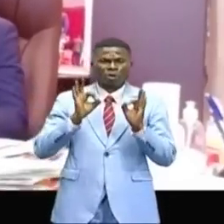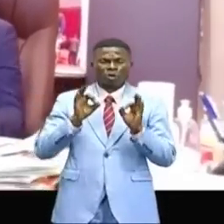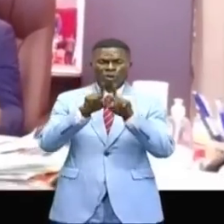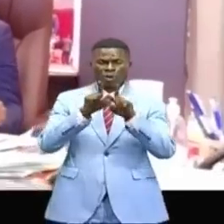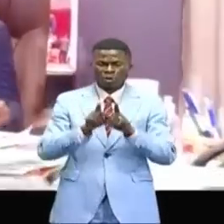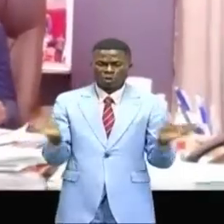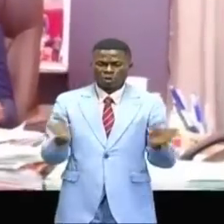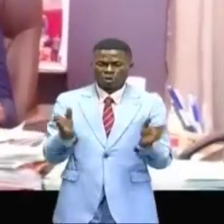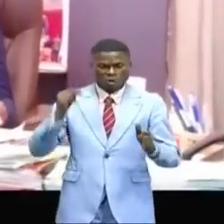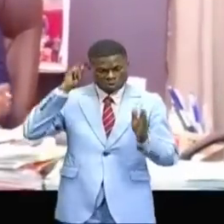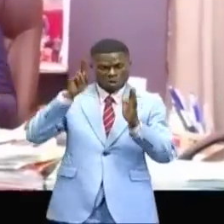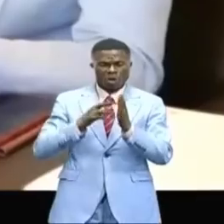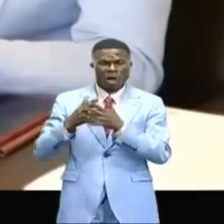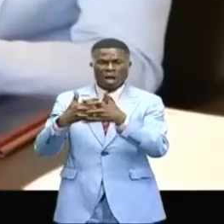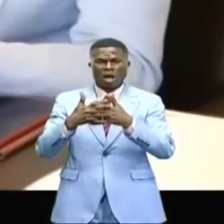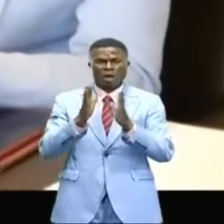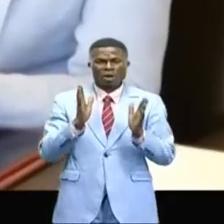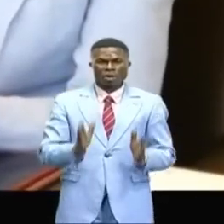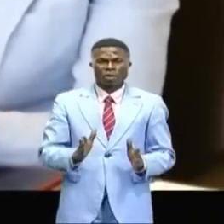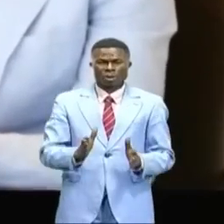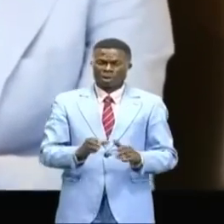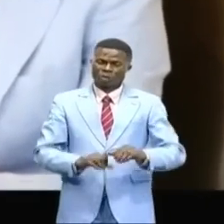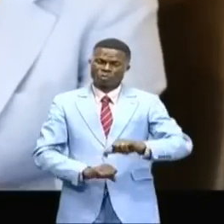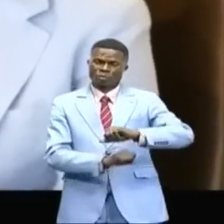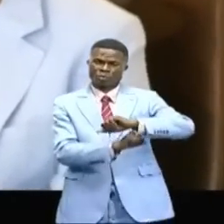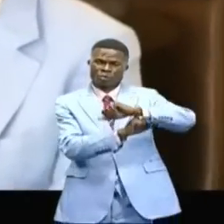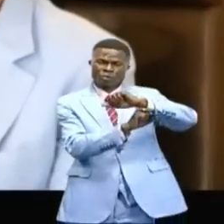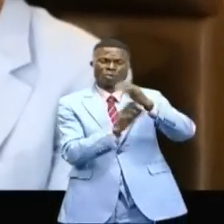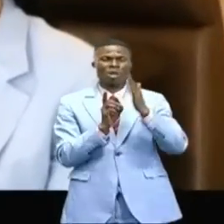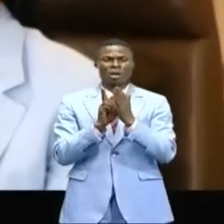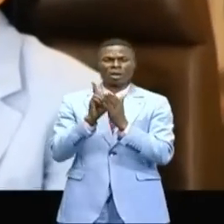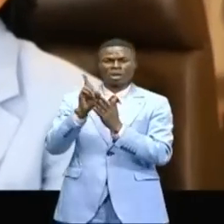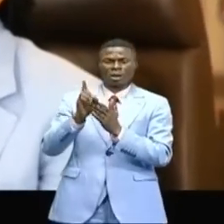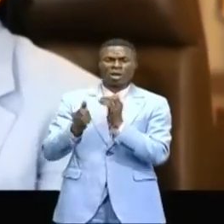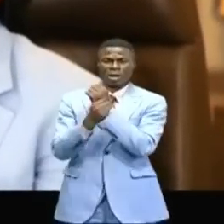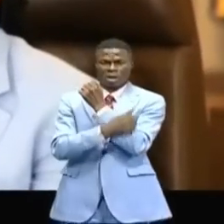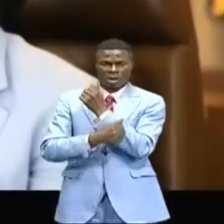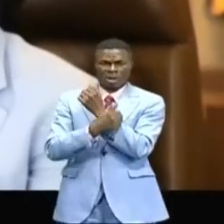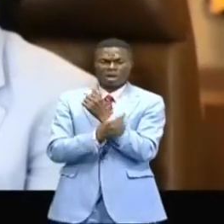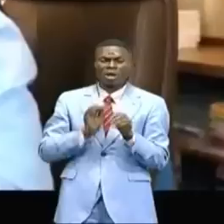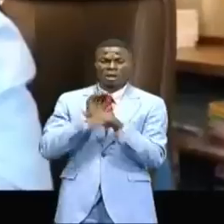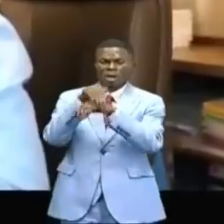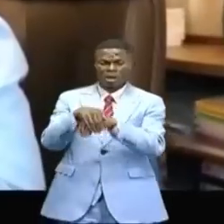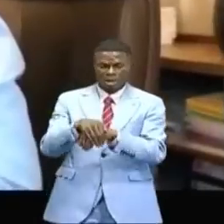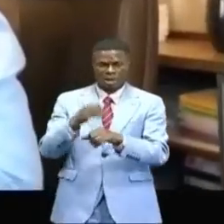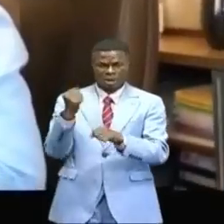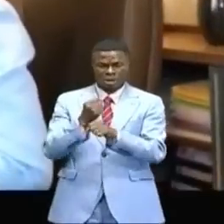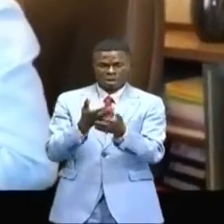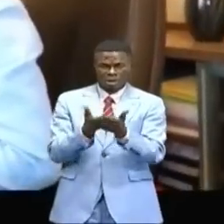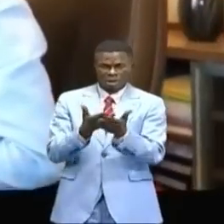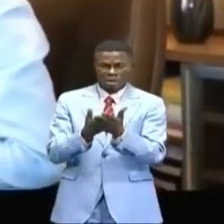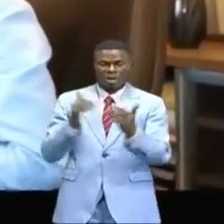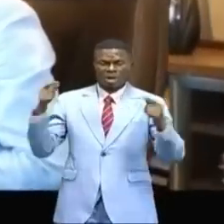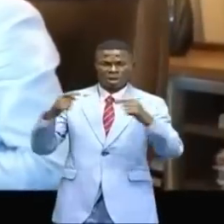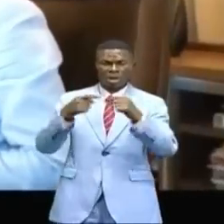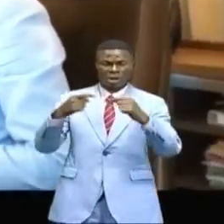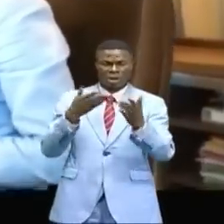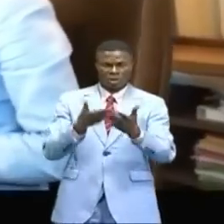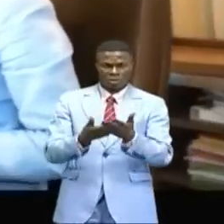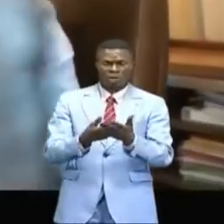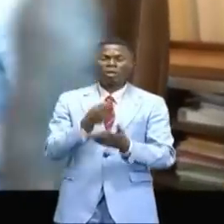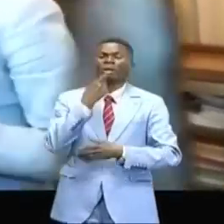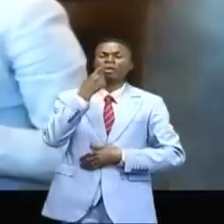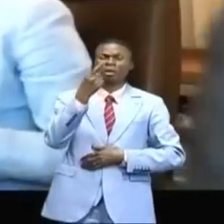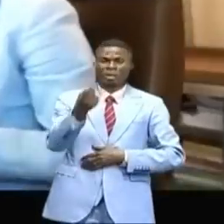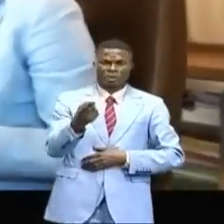incitatifs du gouvernement américain pour favoriser le développement de pays qui s'engagent dans ces processus compétitifs. Il a